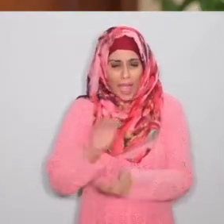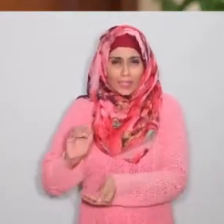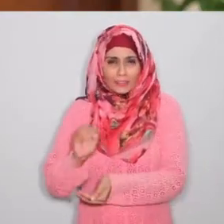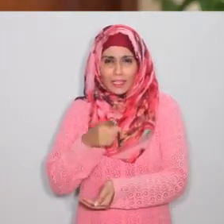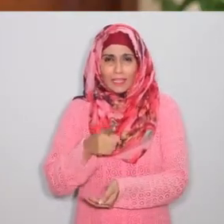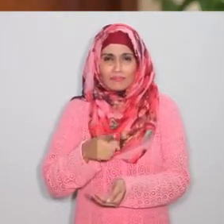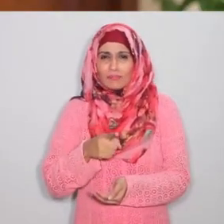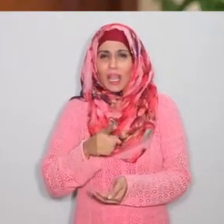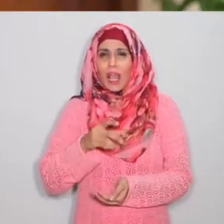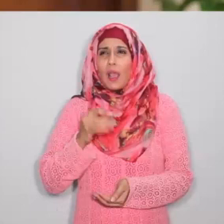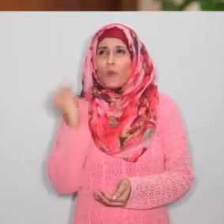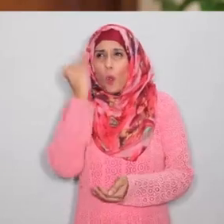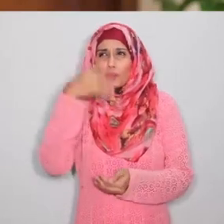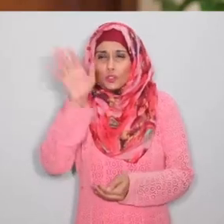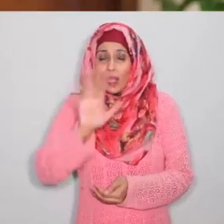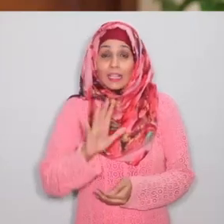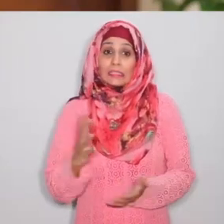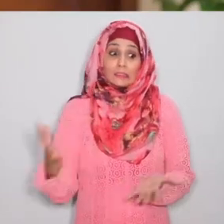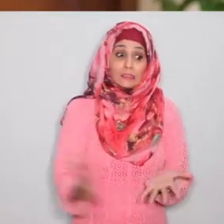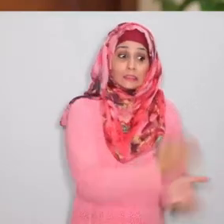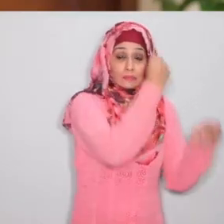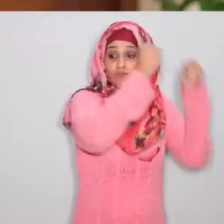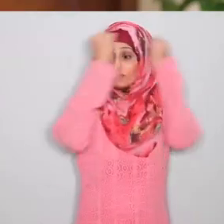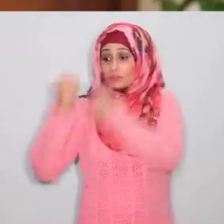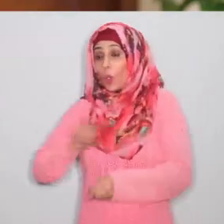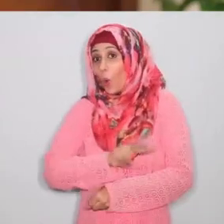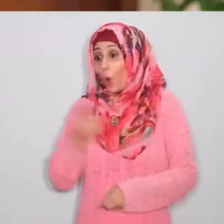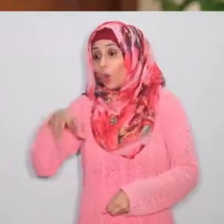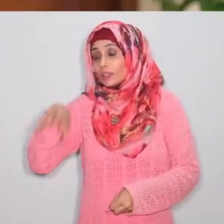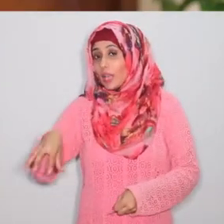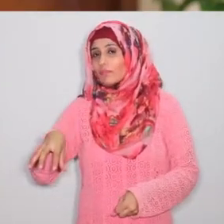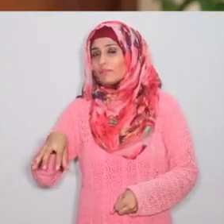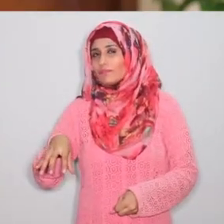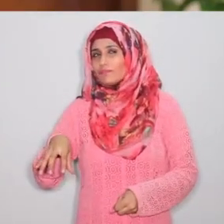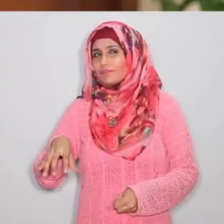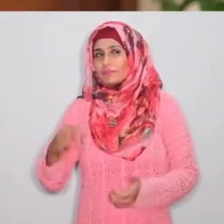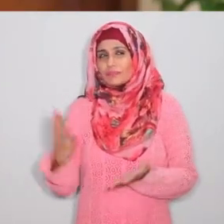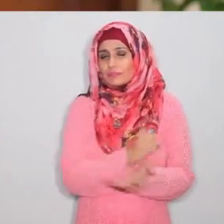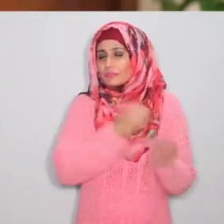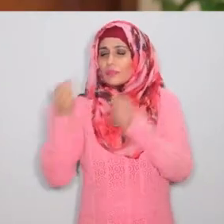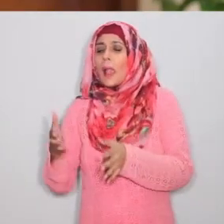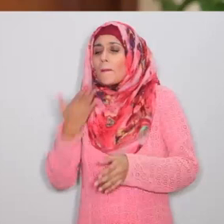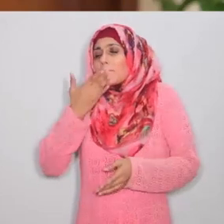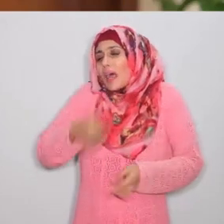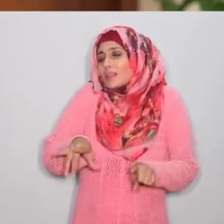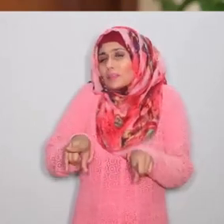नहीं गए, लेकिन नकल मकानी करके एक और जगह चले गए। नकल मकानी कैसे बताऊँ मैं आपको क्या होती